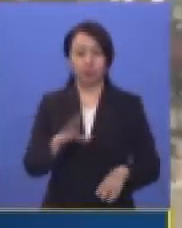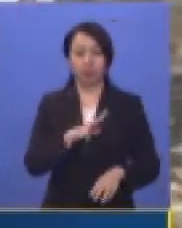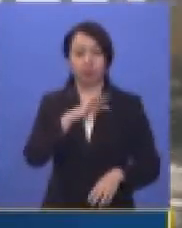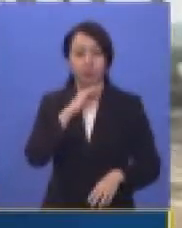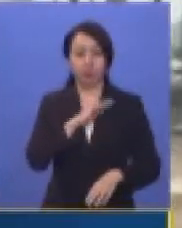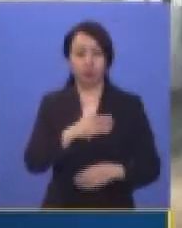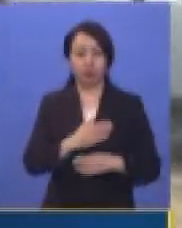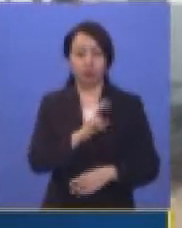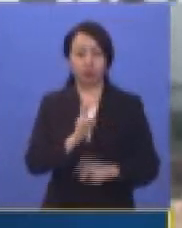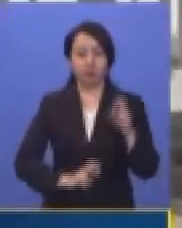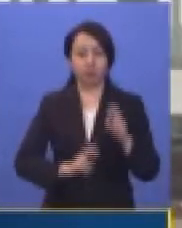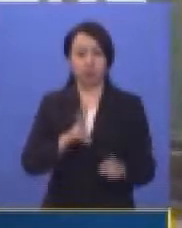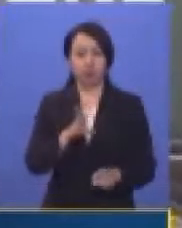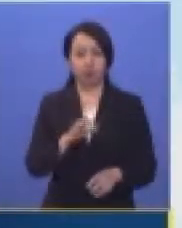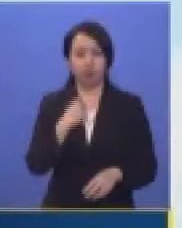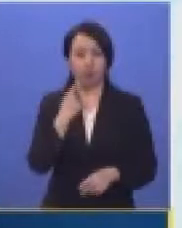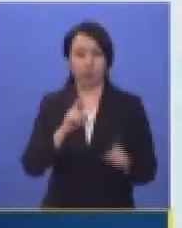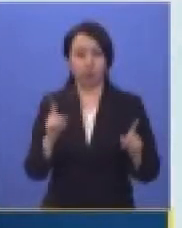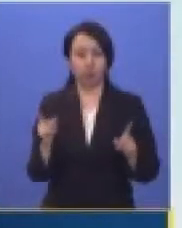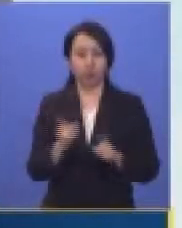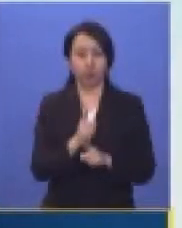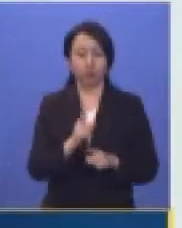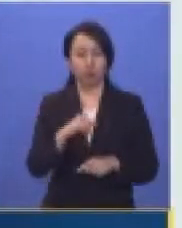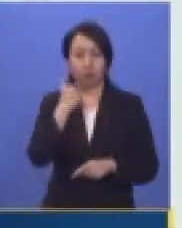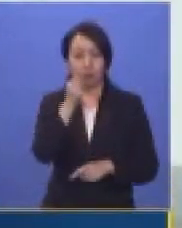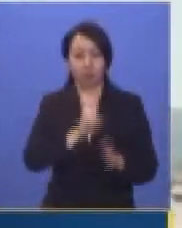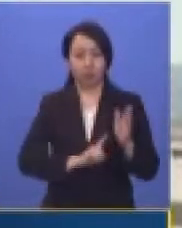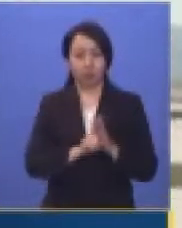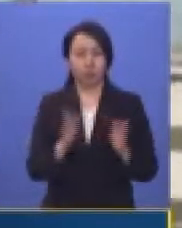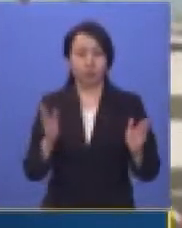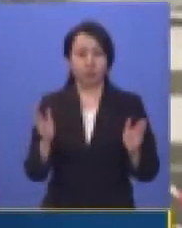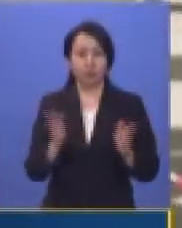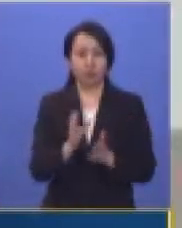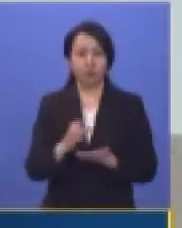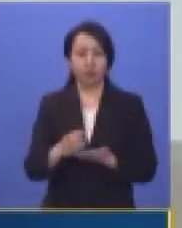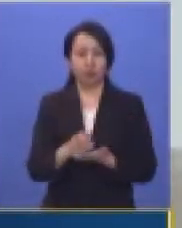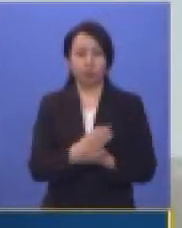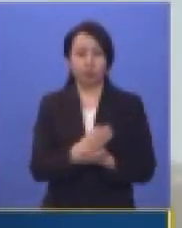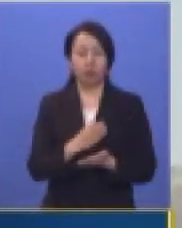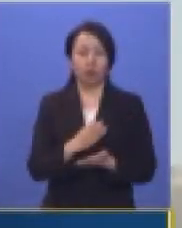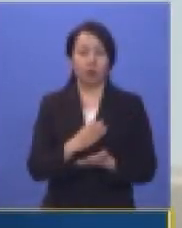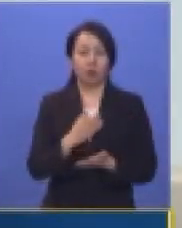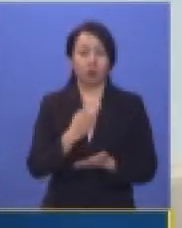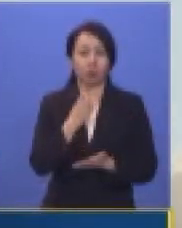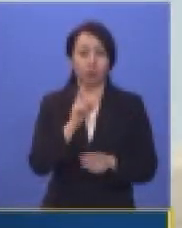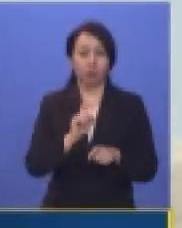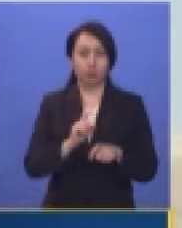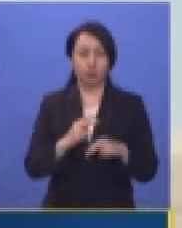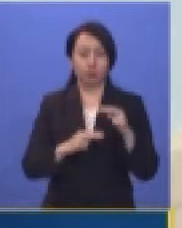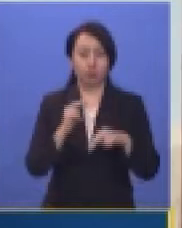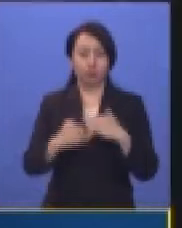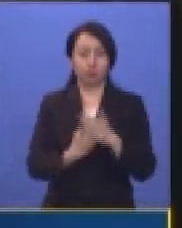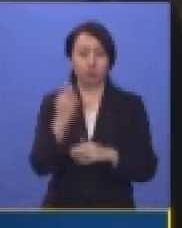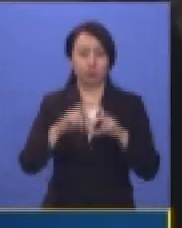многопрофильный завод алихан смаилов отметил что ввод завода позволит снизить объемы импорта кроме того он осмотрел строительство новой школы